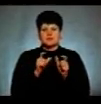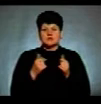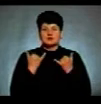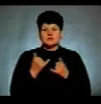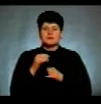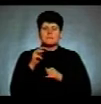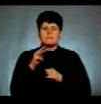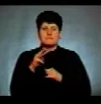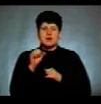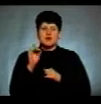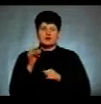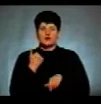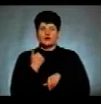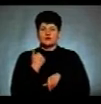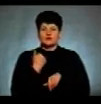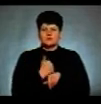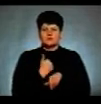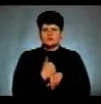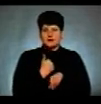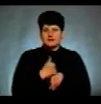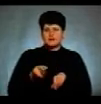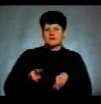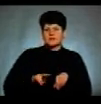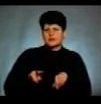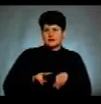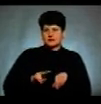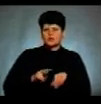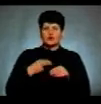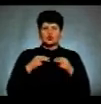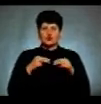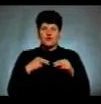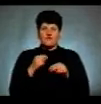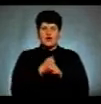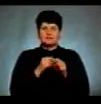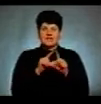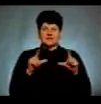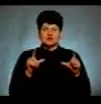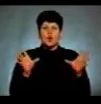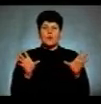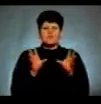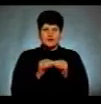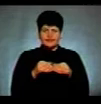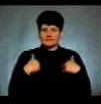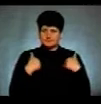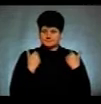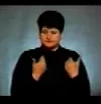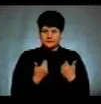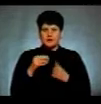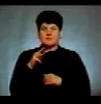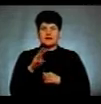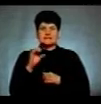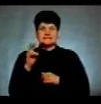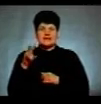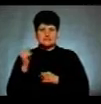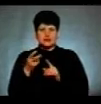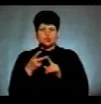Марків, генеральний директор Тернопільського обласного виробничо-торгового аптечного об'єднання. Я вас вітаю. Доброго вечора. Доброго. Марія Сельська, другий